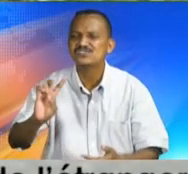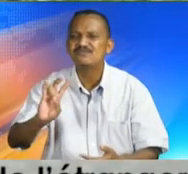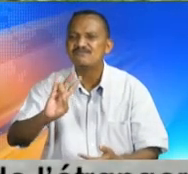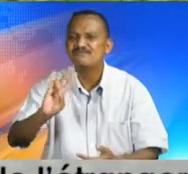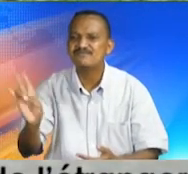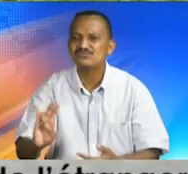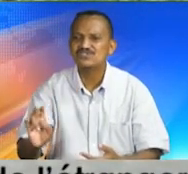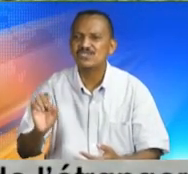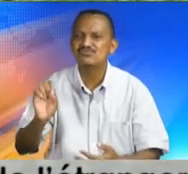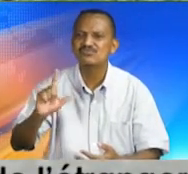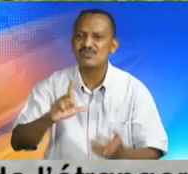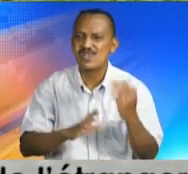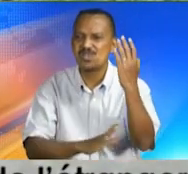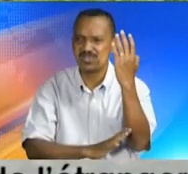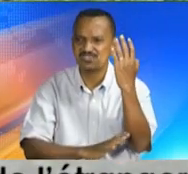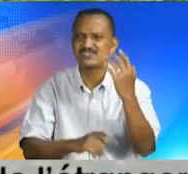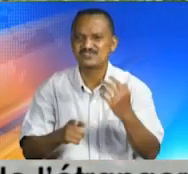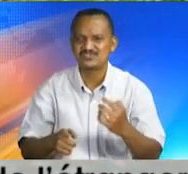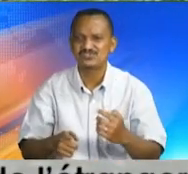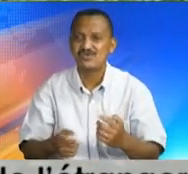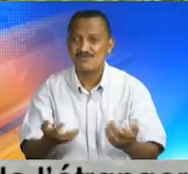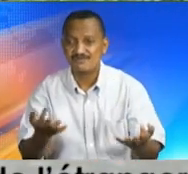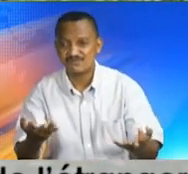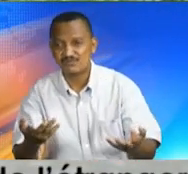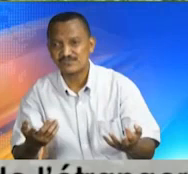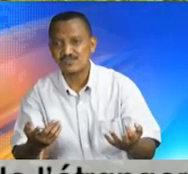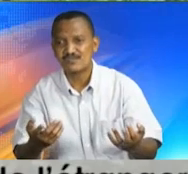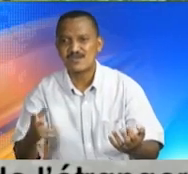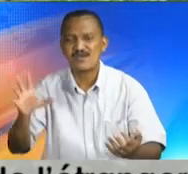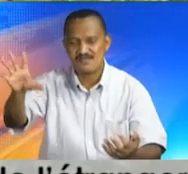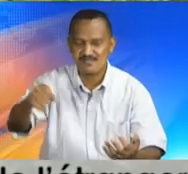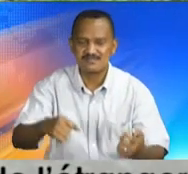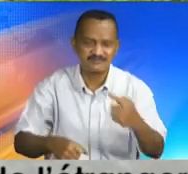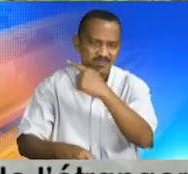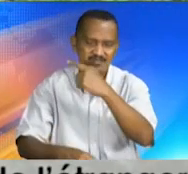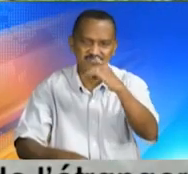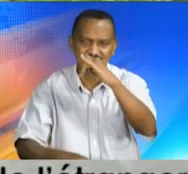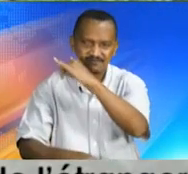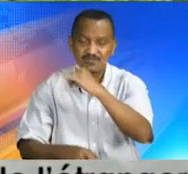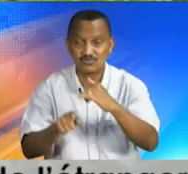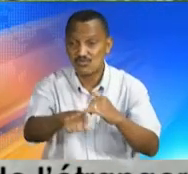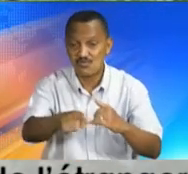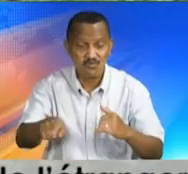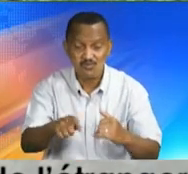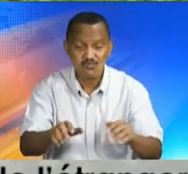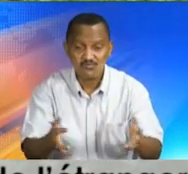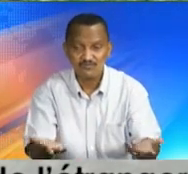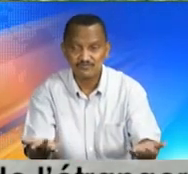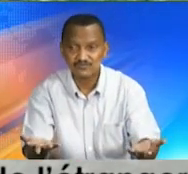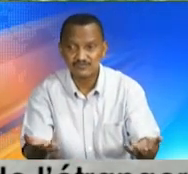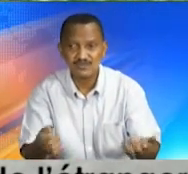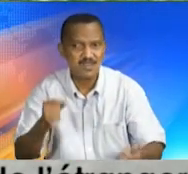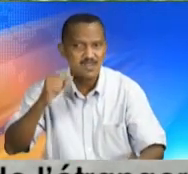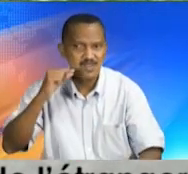Kabetsahany fitaovana ampiasaina zany any amin'ny 80% any a dia avy any ivelany daholy. Dia ireo fitaovan'ireo zany a somary